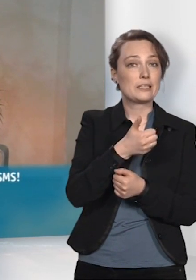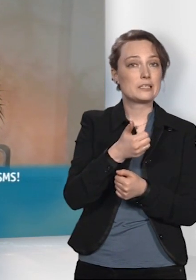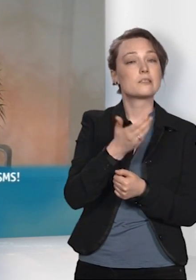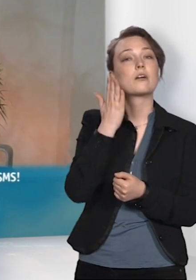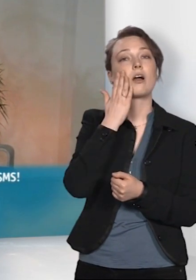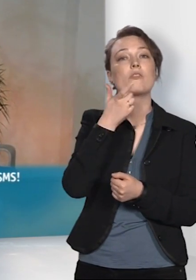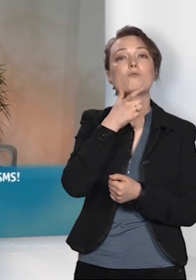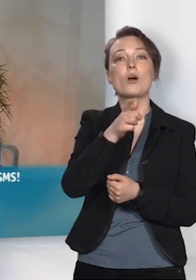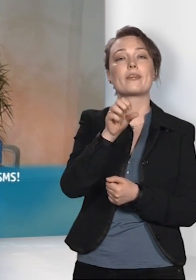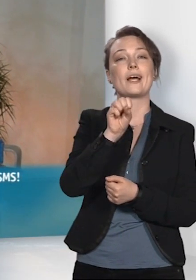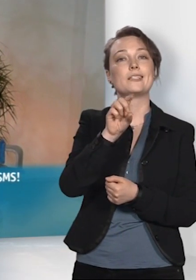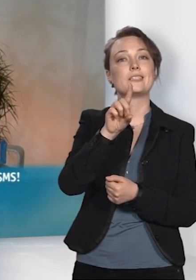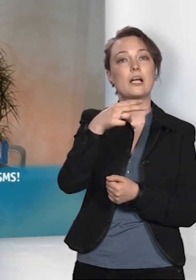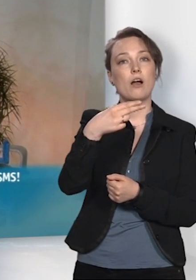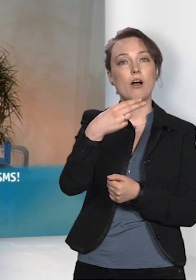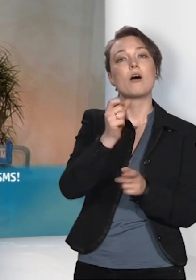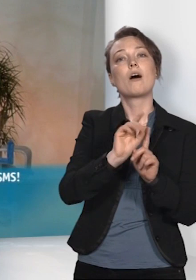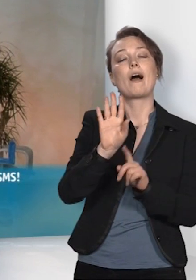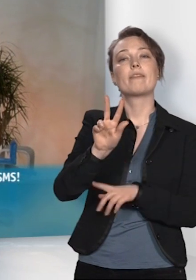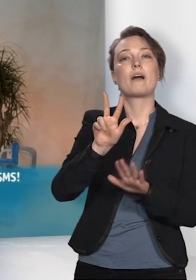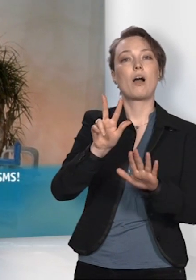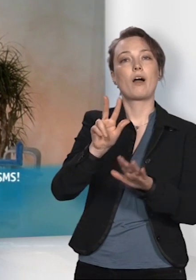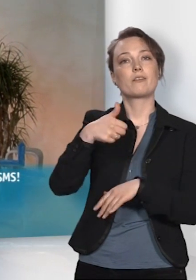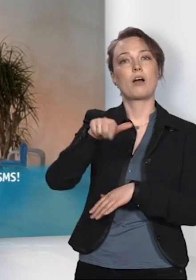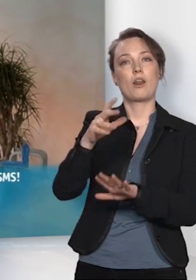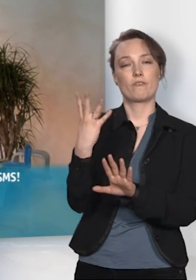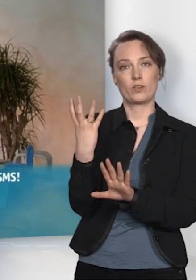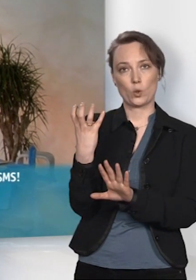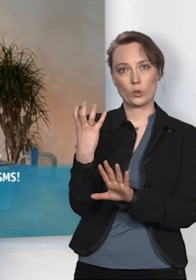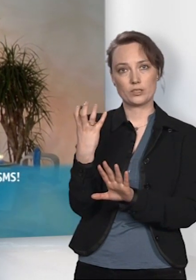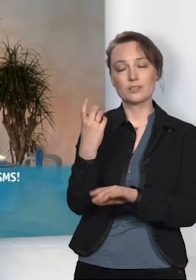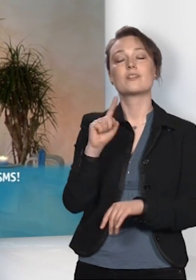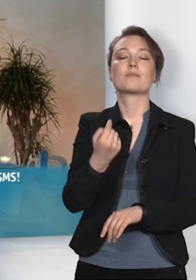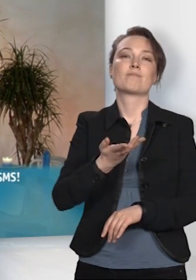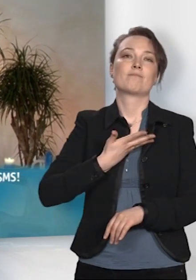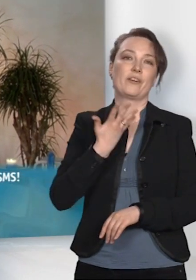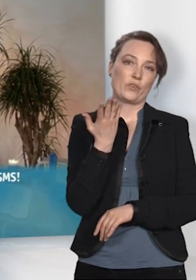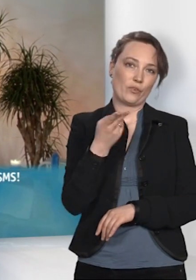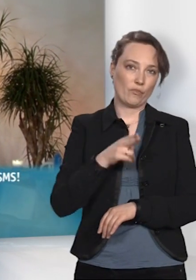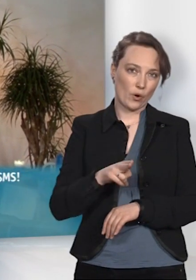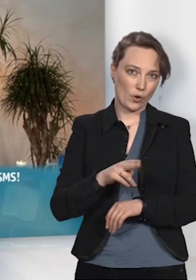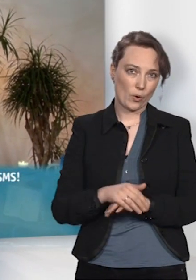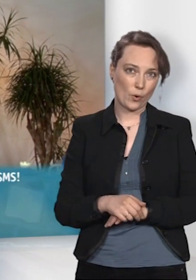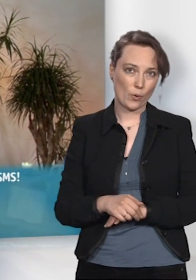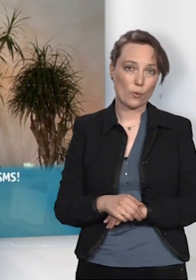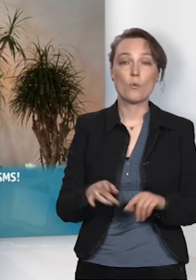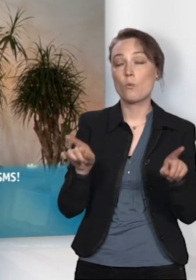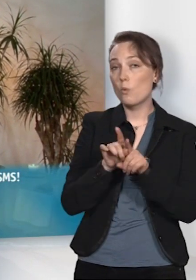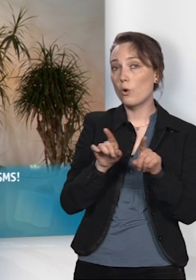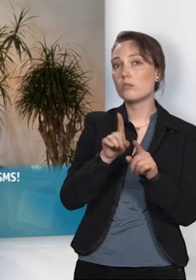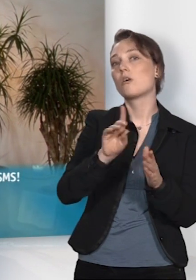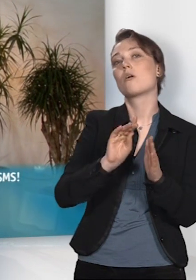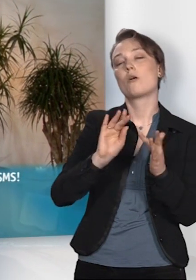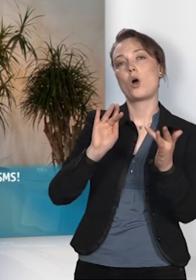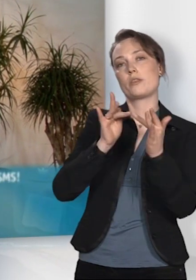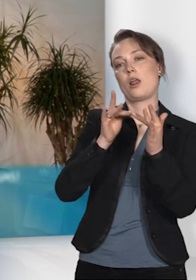Kennwort SDH an die 81190 senden und uns damit 5 Euro zukommen lassen. Oder Sie spenden